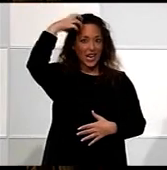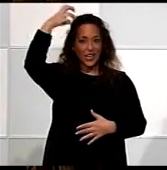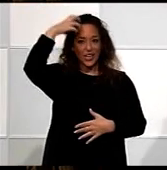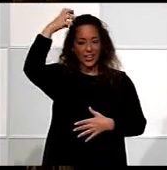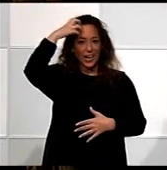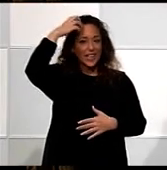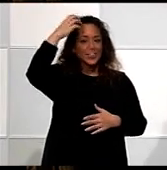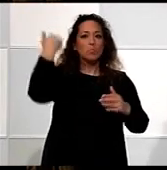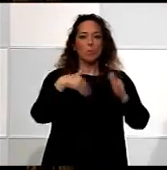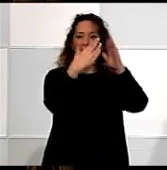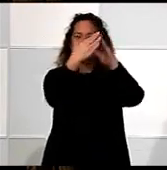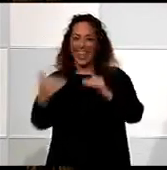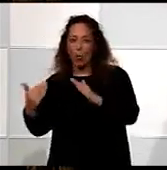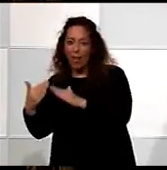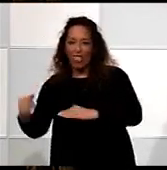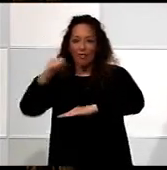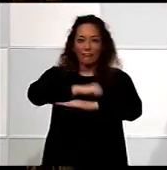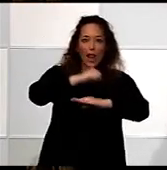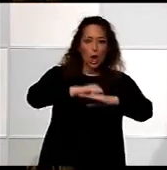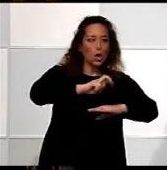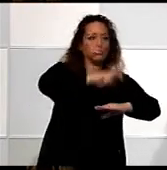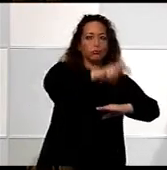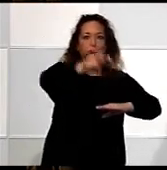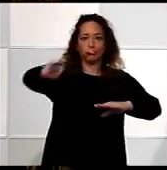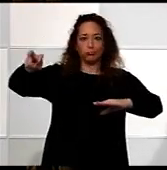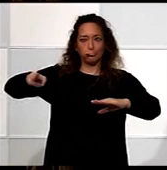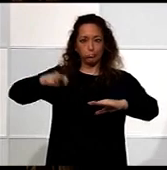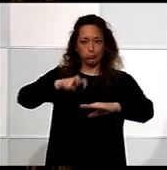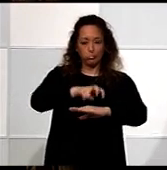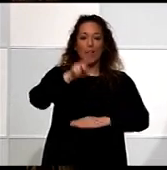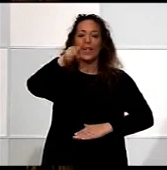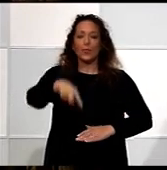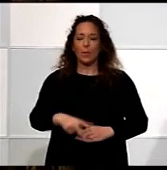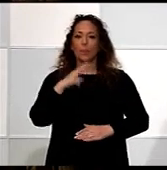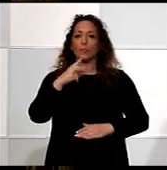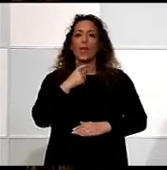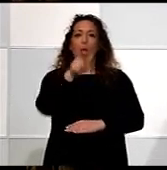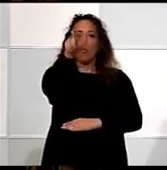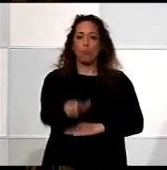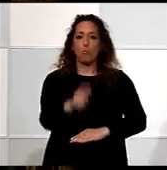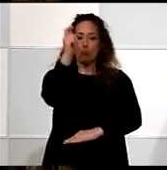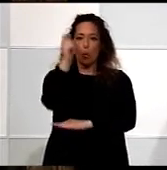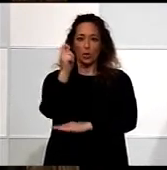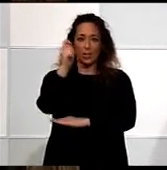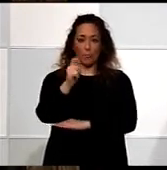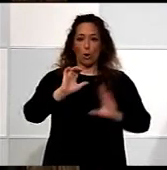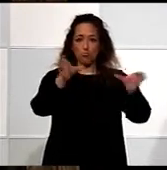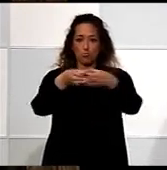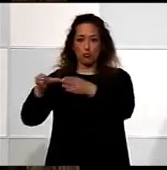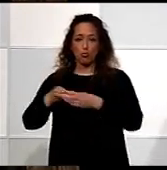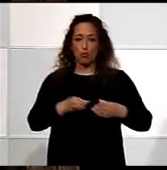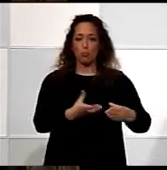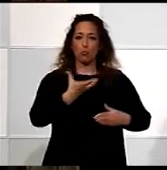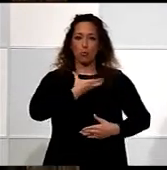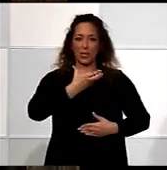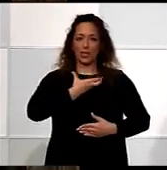ciutat. Entren ja al Saló de Plens, saluden també els portaveus dels diferents grups municipals, així com